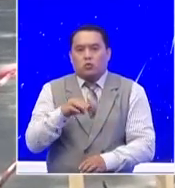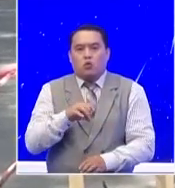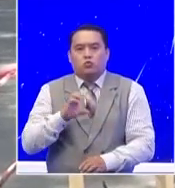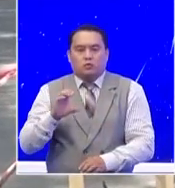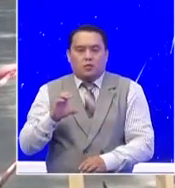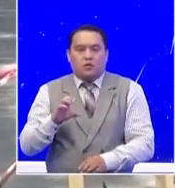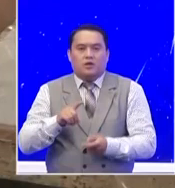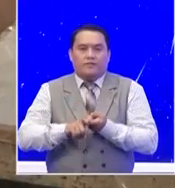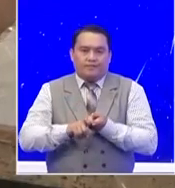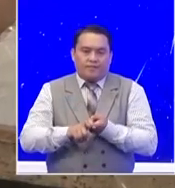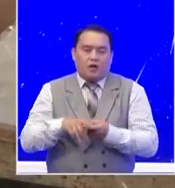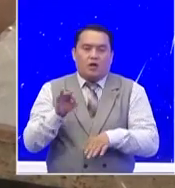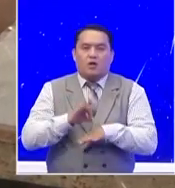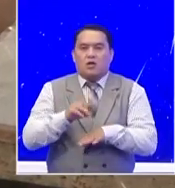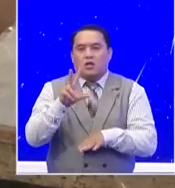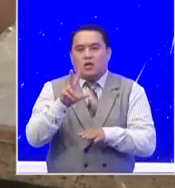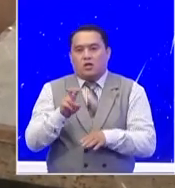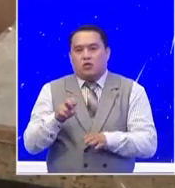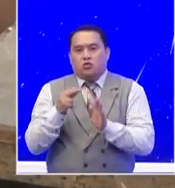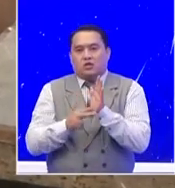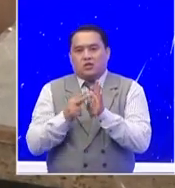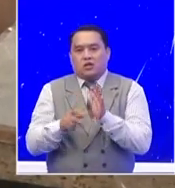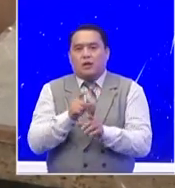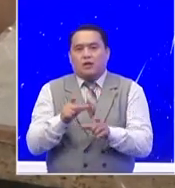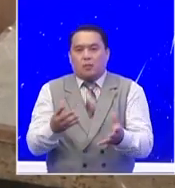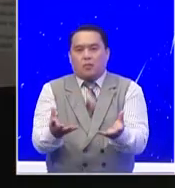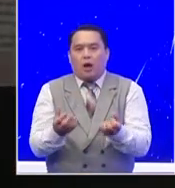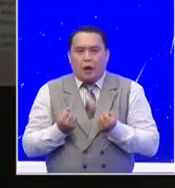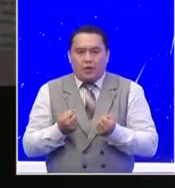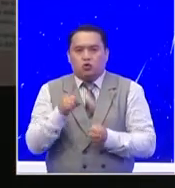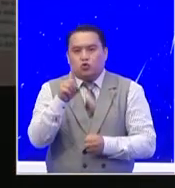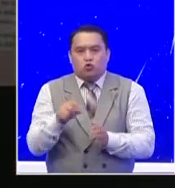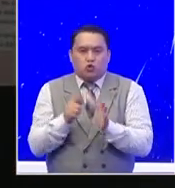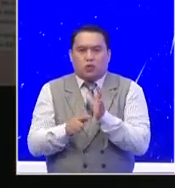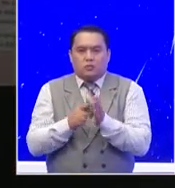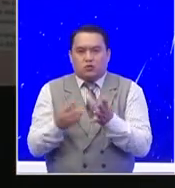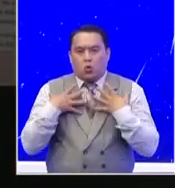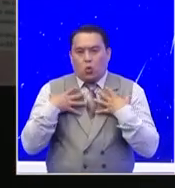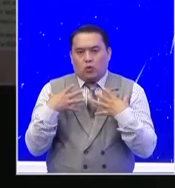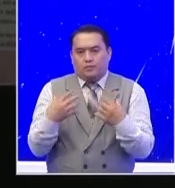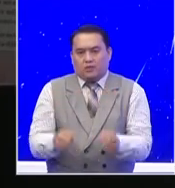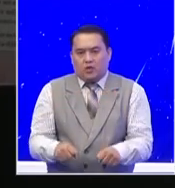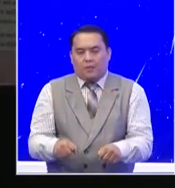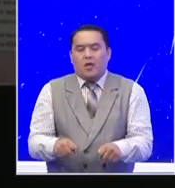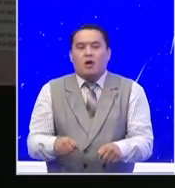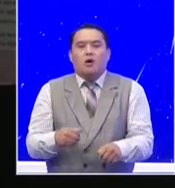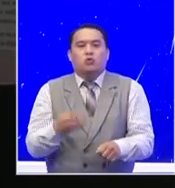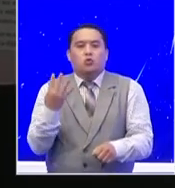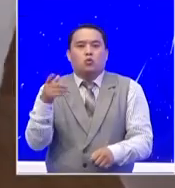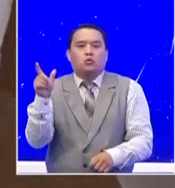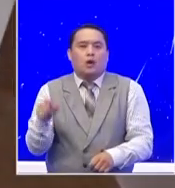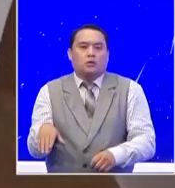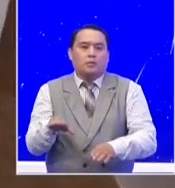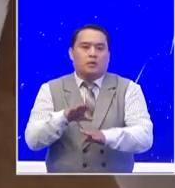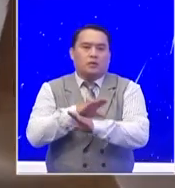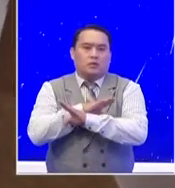бастап вирус шықтырған 280 науқасты қабылдады. Оның 167-сі індеттен құлан таза айыққан. Өкінішке орай 4 адам аты